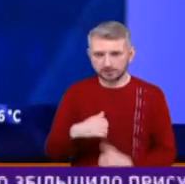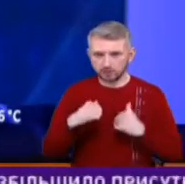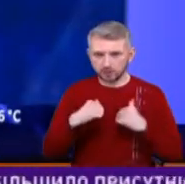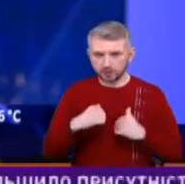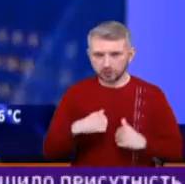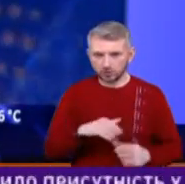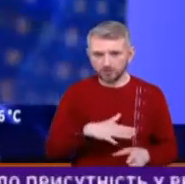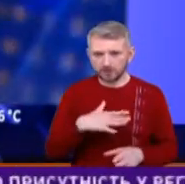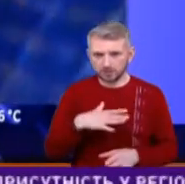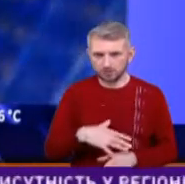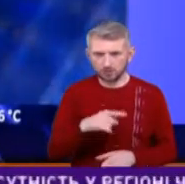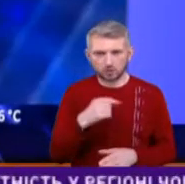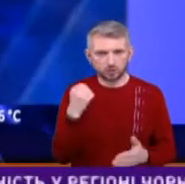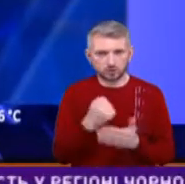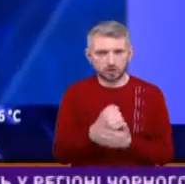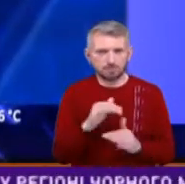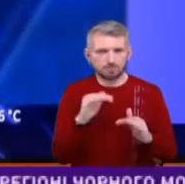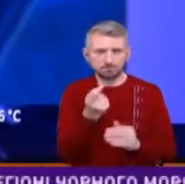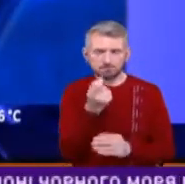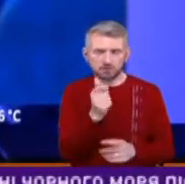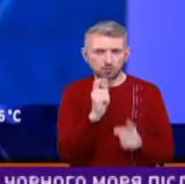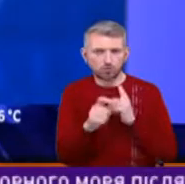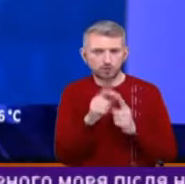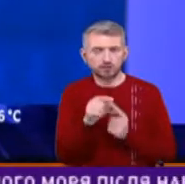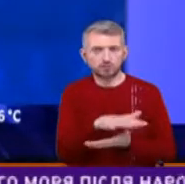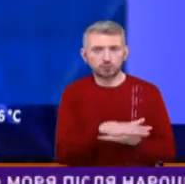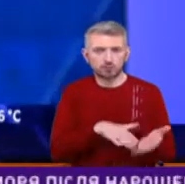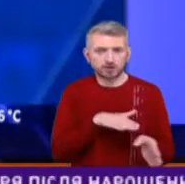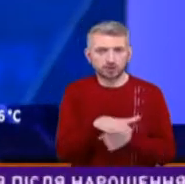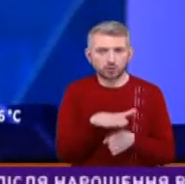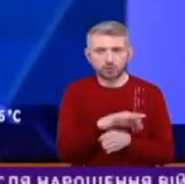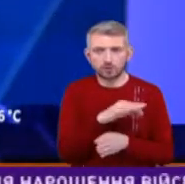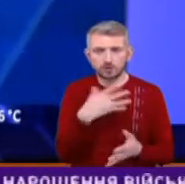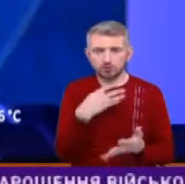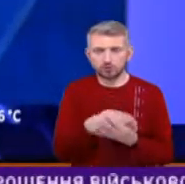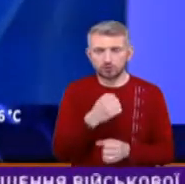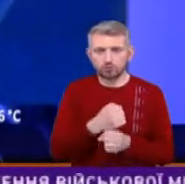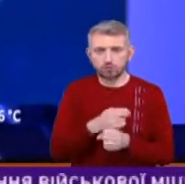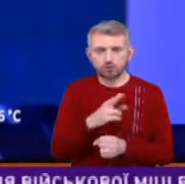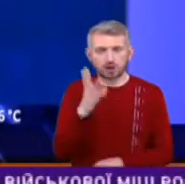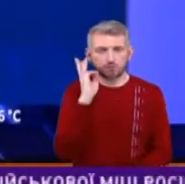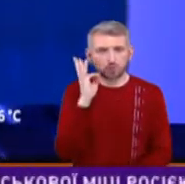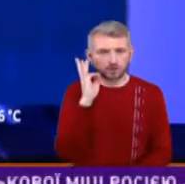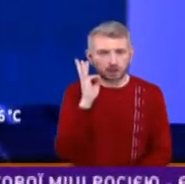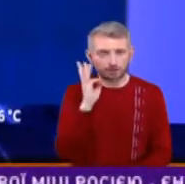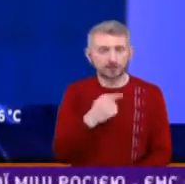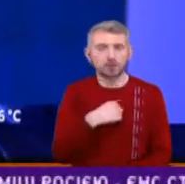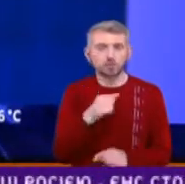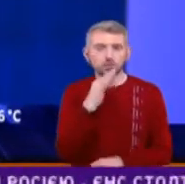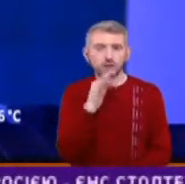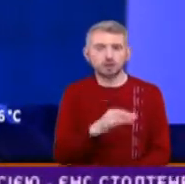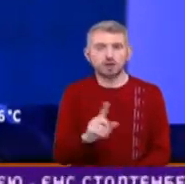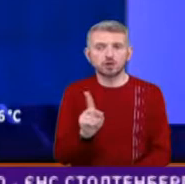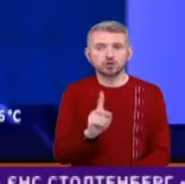ми бачимо, від неї мінімум коментарів, і вона продовжує виконувати офіційну свою функцію як посла. І я можу сказати,